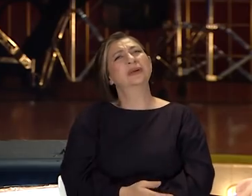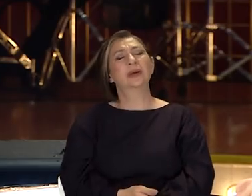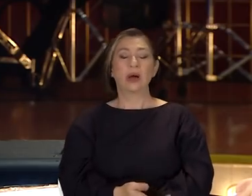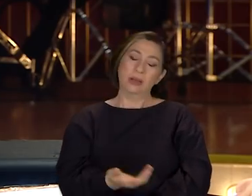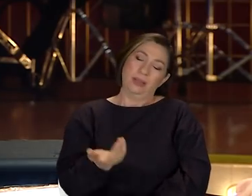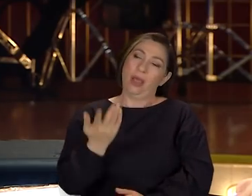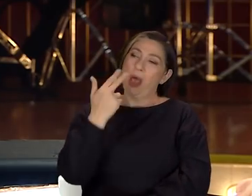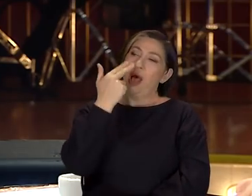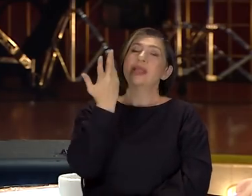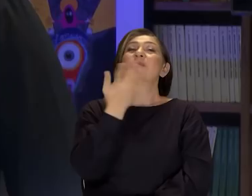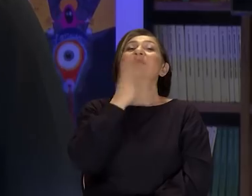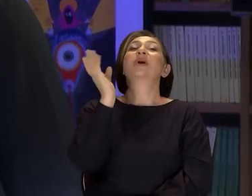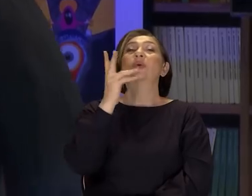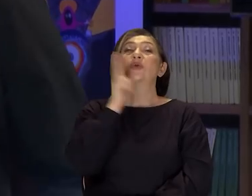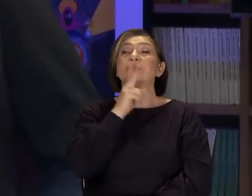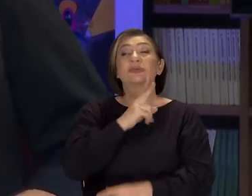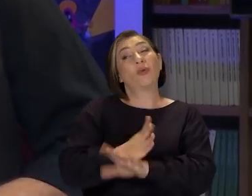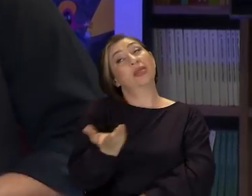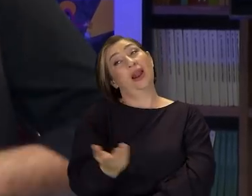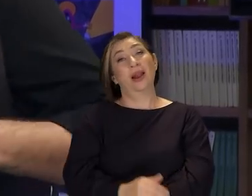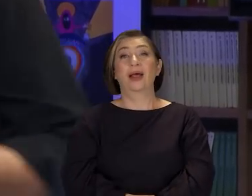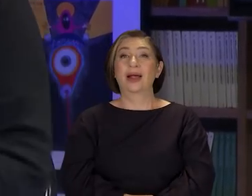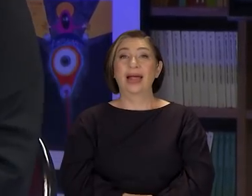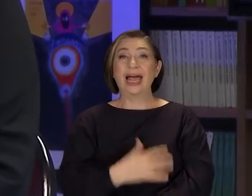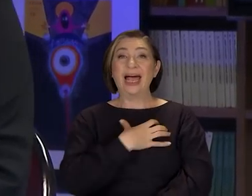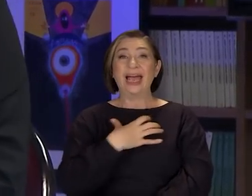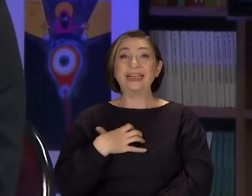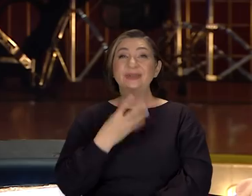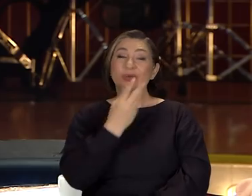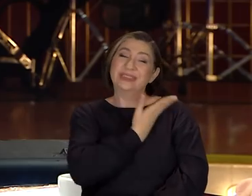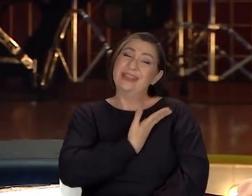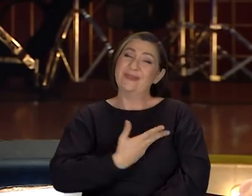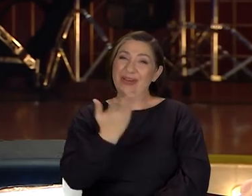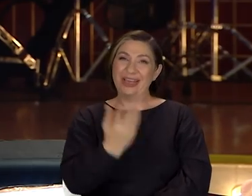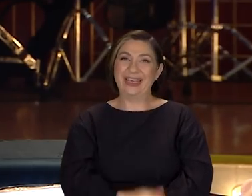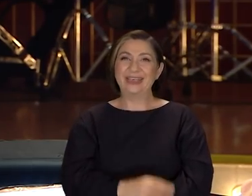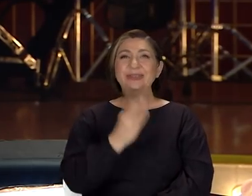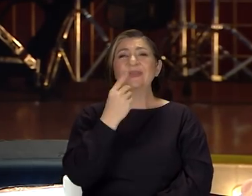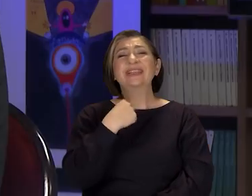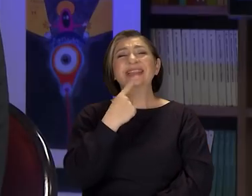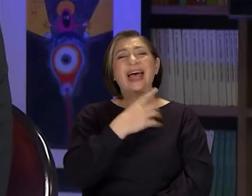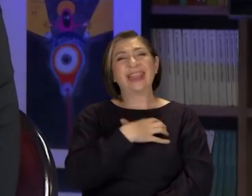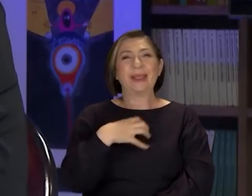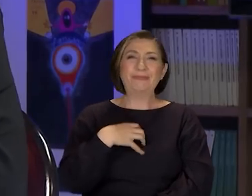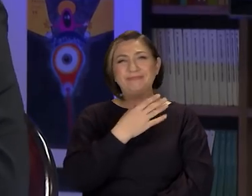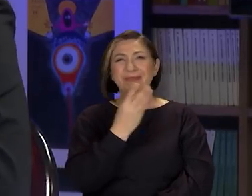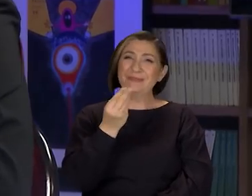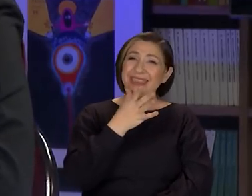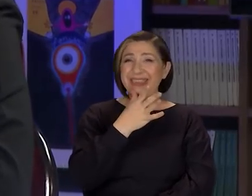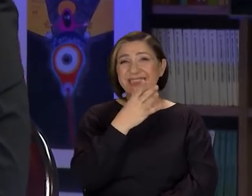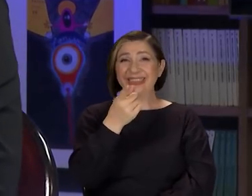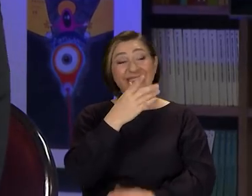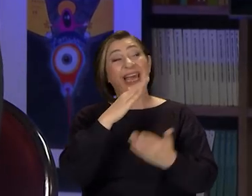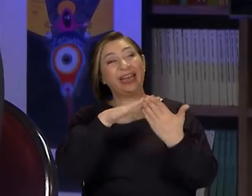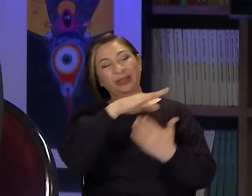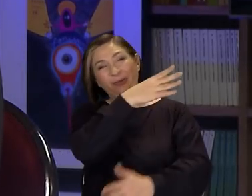canım ağlamayı yani, bilmeyenin gülmesi? Yani annesine de çok ya saygılı. Gerçekten öyle ama çok tatlı kadındır. Yani. Abi bilseniz yani, ki bilen